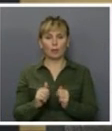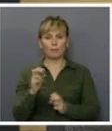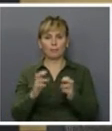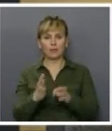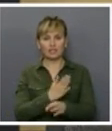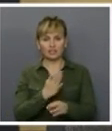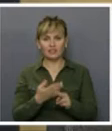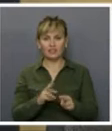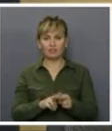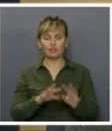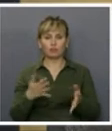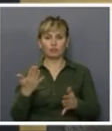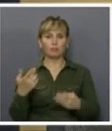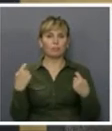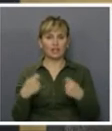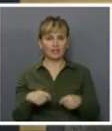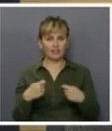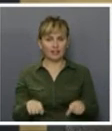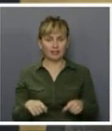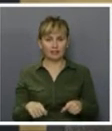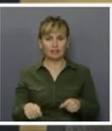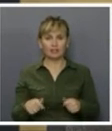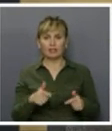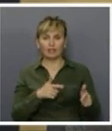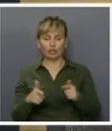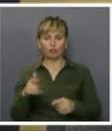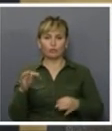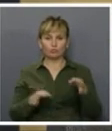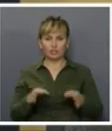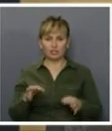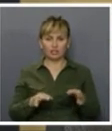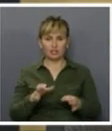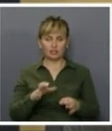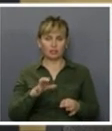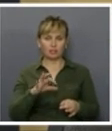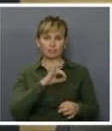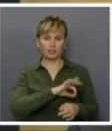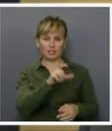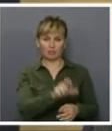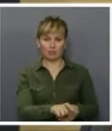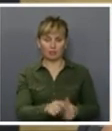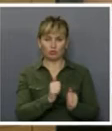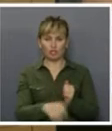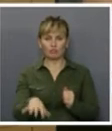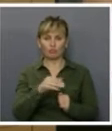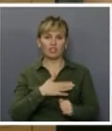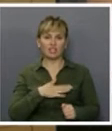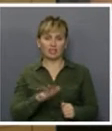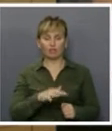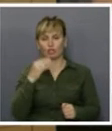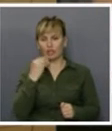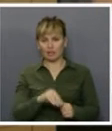производитель, да, в данном случае, ну, продавец, готов судиться с потребителем? Ну, то есть, смотрите, чаще всего недоволен